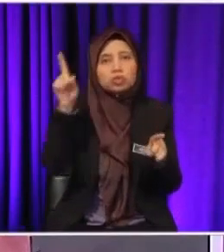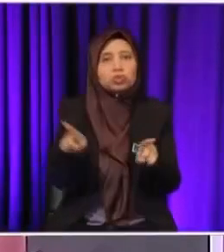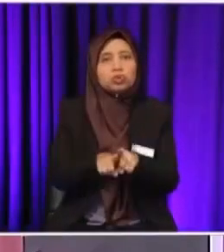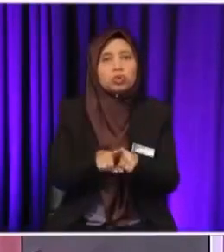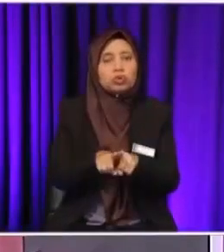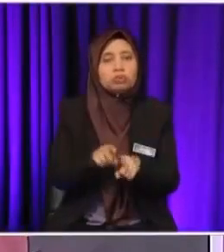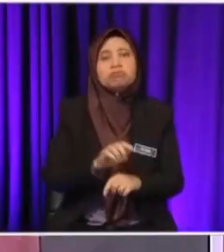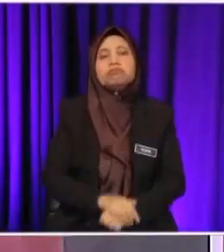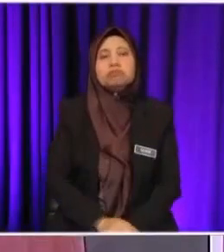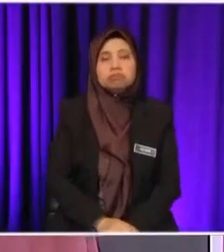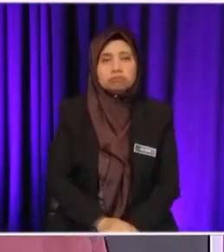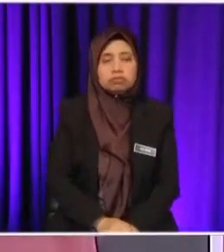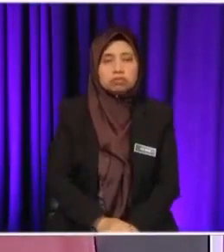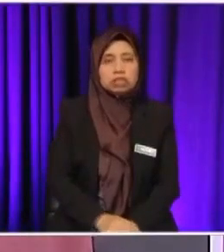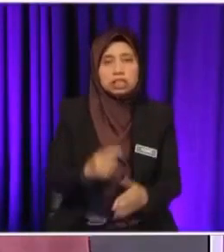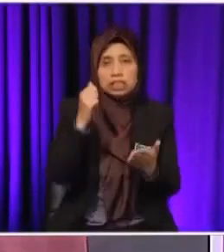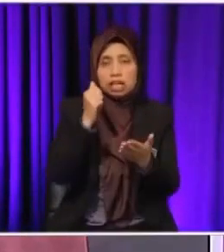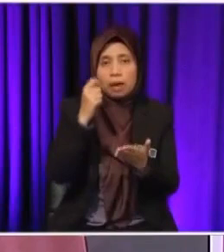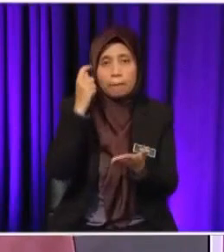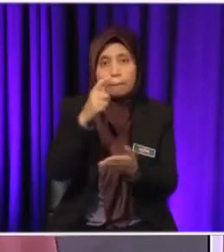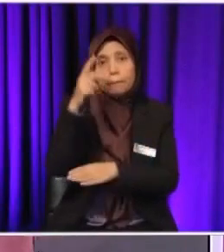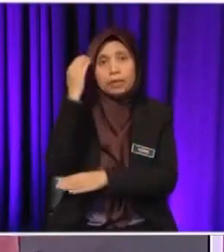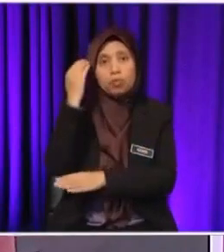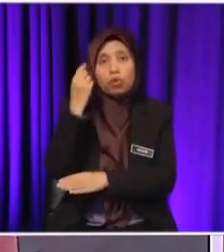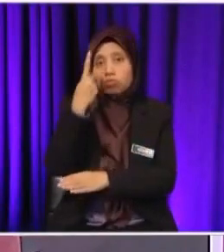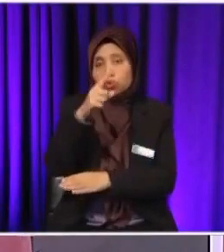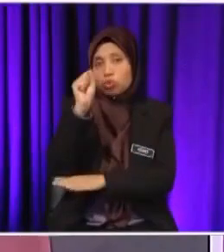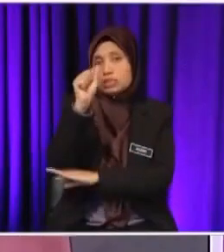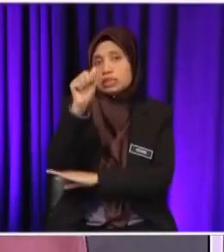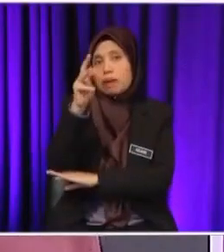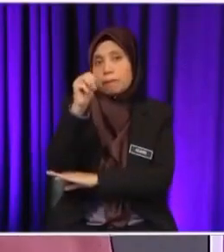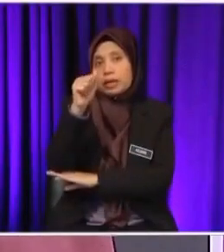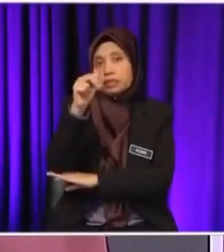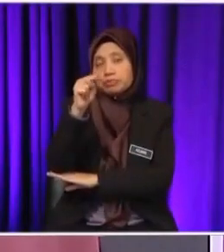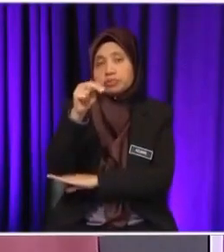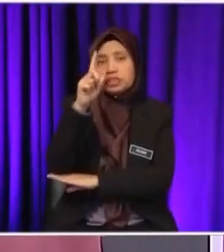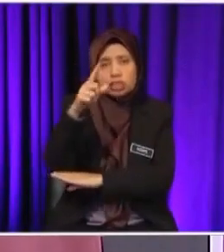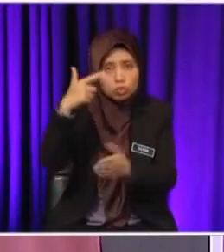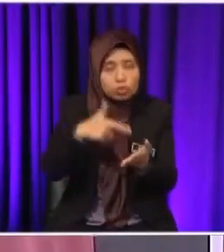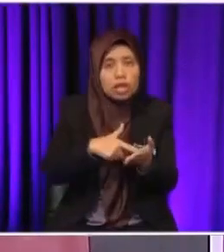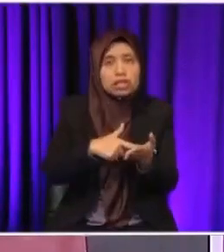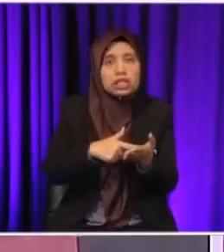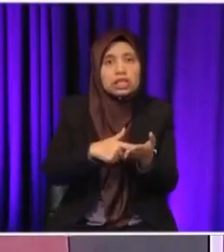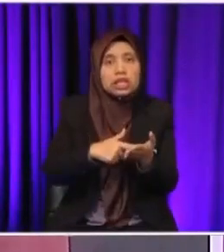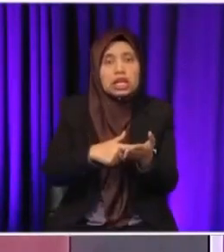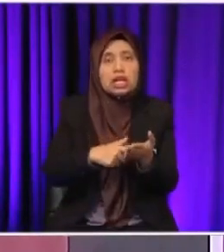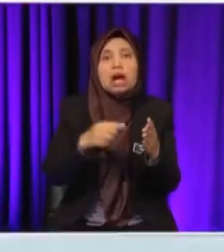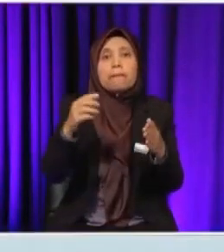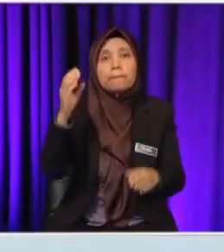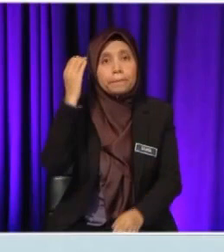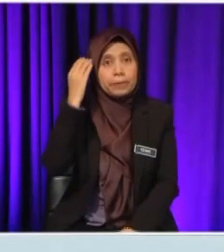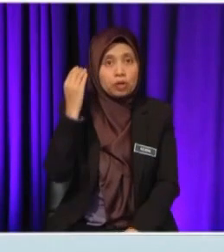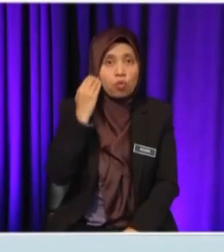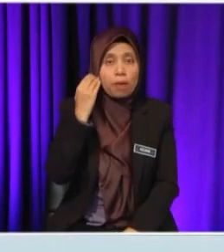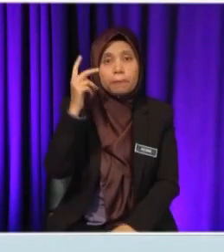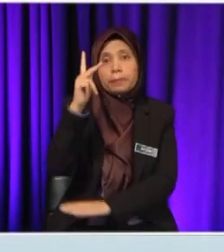tindakan peguam untuk menyaman syarikat kereta api tersebut. Kemudian kita ada satu lagi watak, iaitu peguam KTN yang mewakili kereta